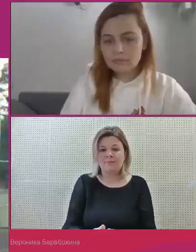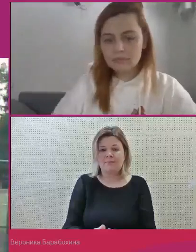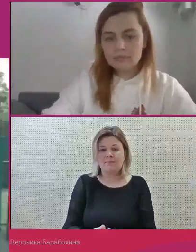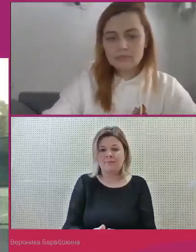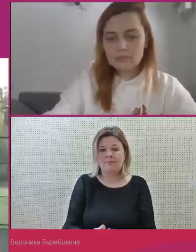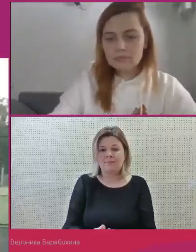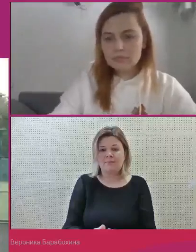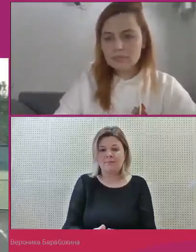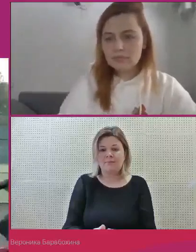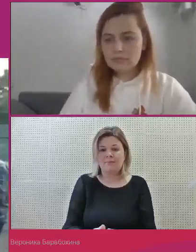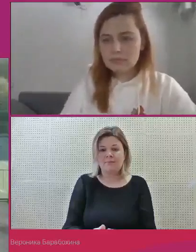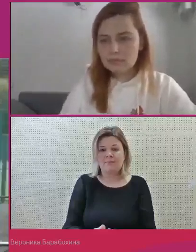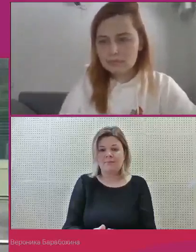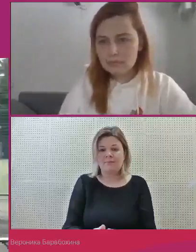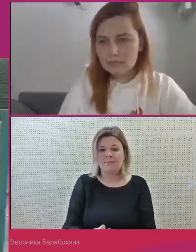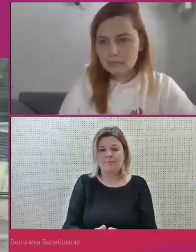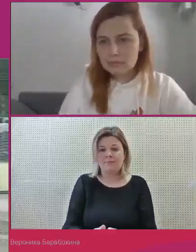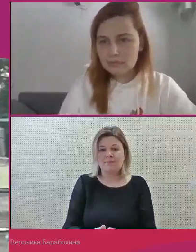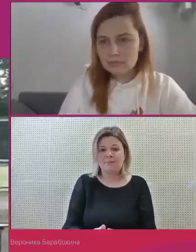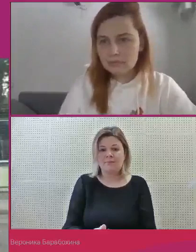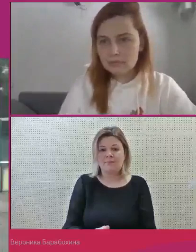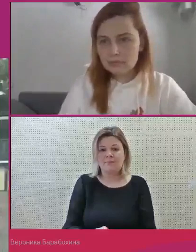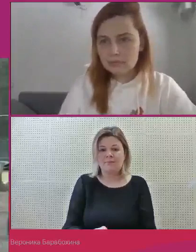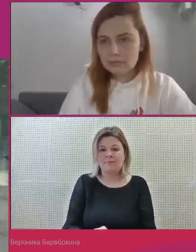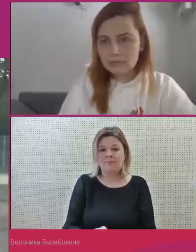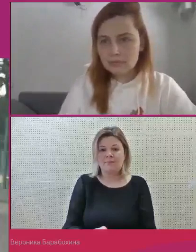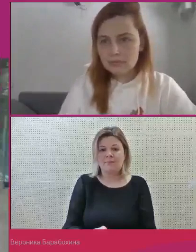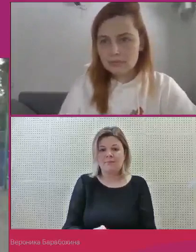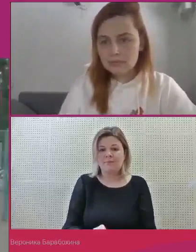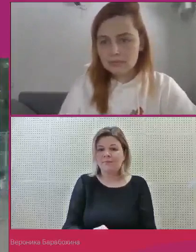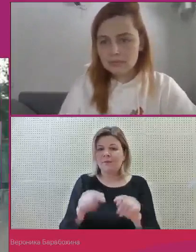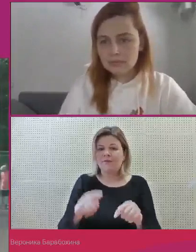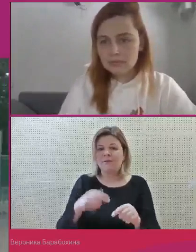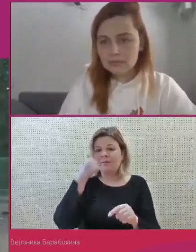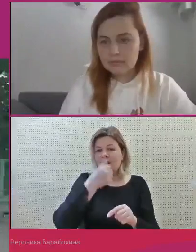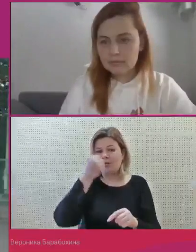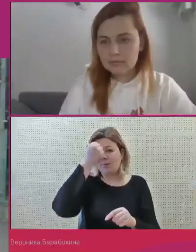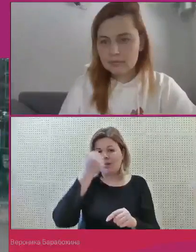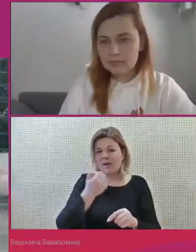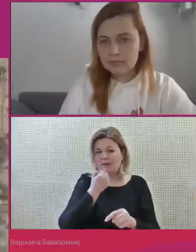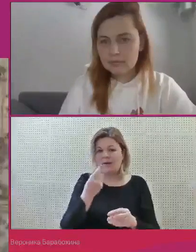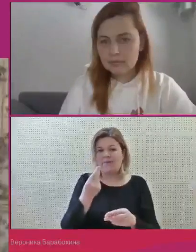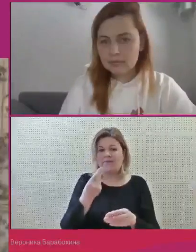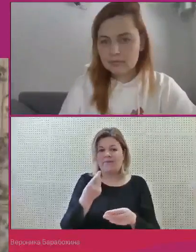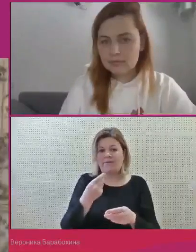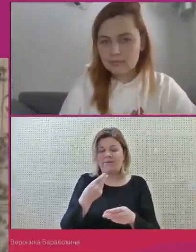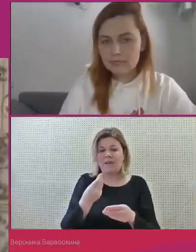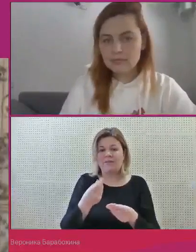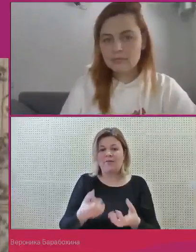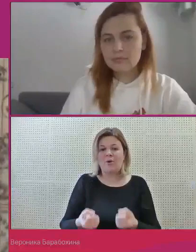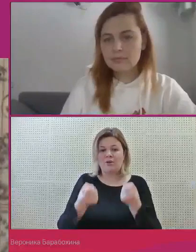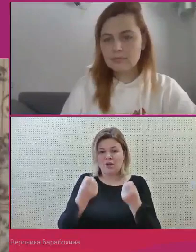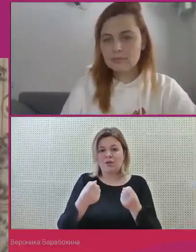финансовой поддержке гранта мэра Москвы, мы смогли провести 4 тренинга для волонтеров-лидеров и незрячих людей. Тренинги